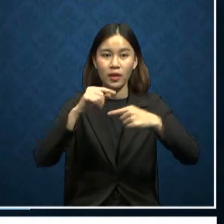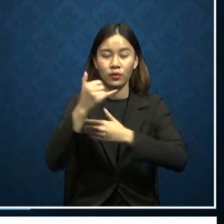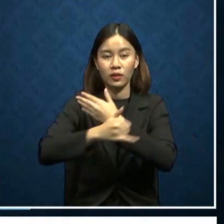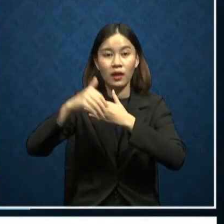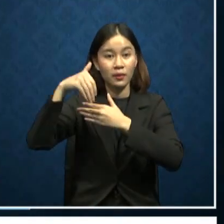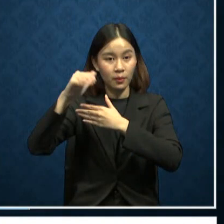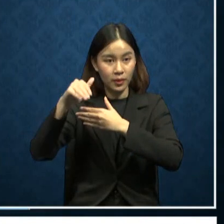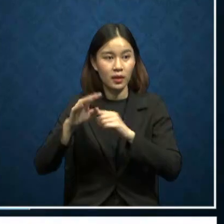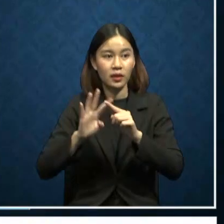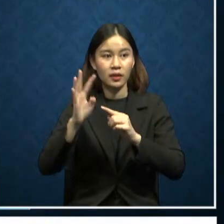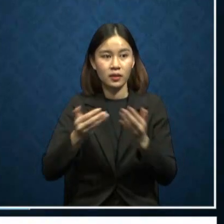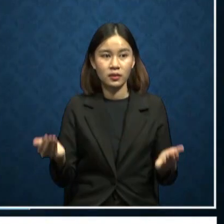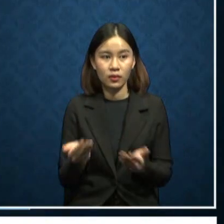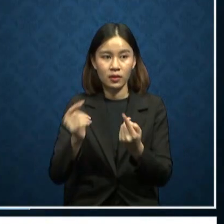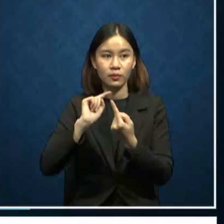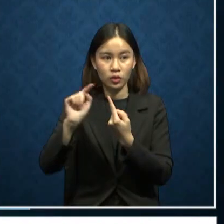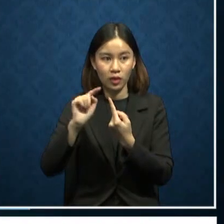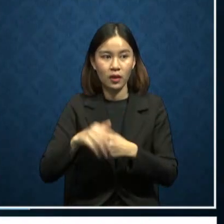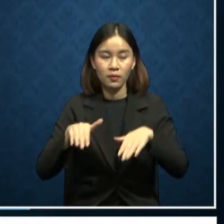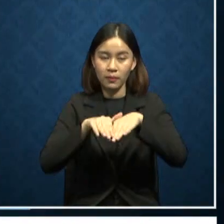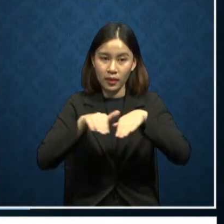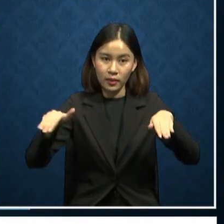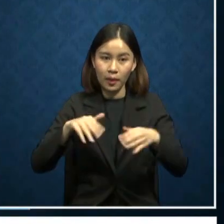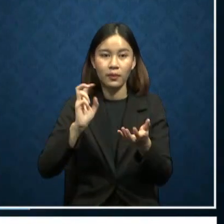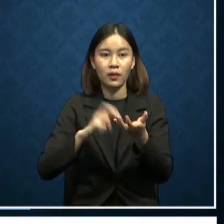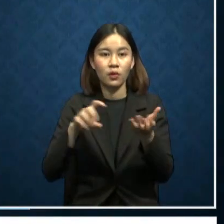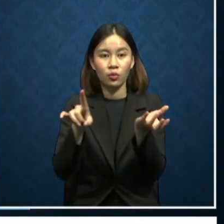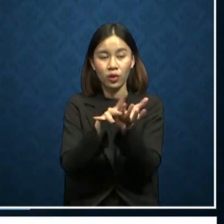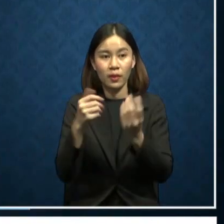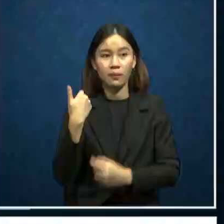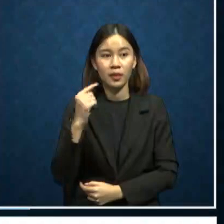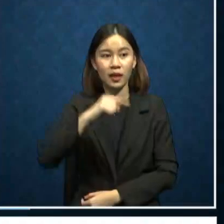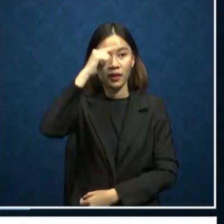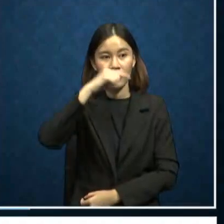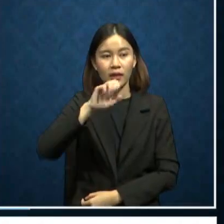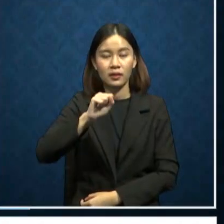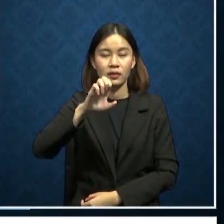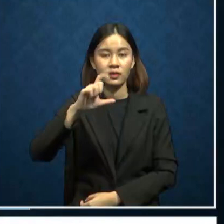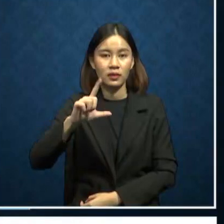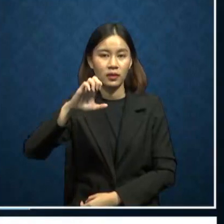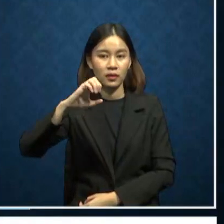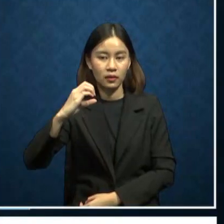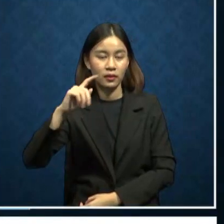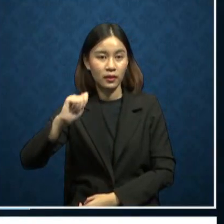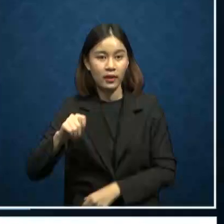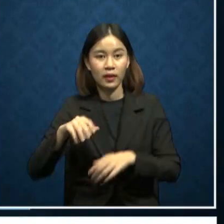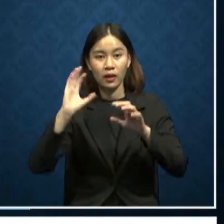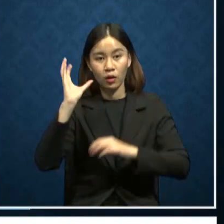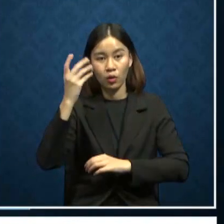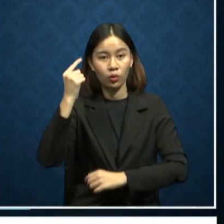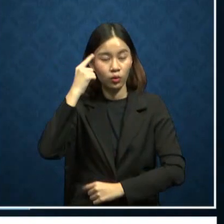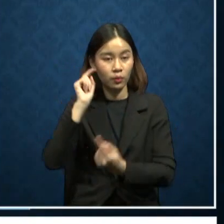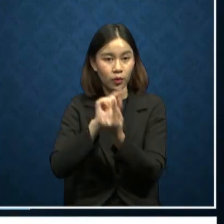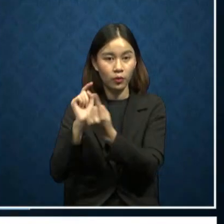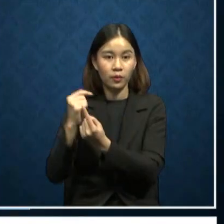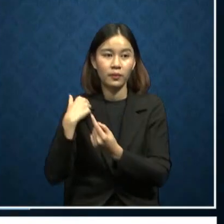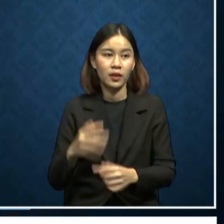ต่างประเทศ 4ส่งเสริมมาตรฐานรับรองคุณภาพเช่นไกให้เป็นที่รู้จักในสากล 5ส่ง